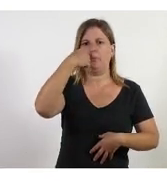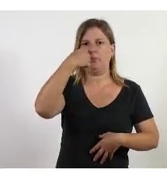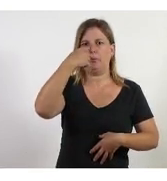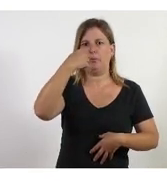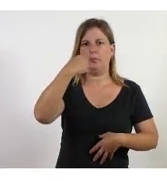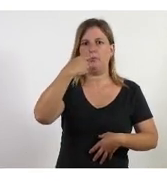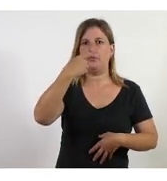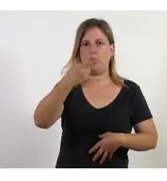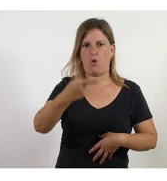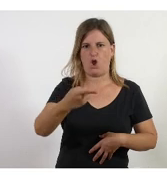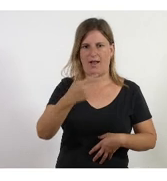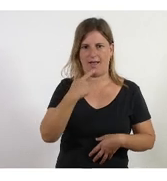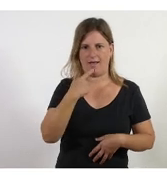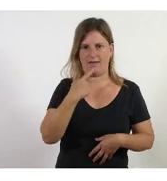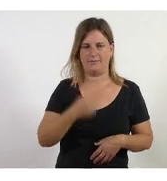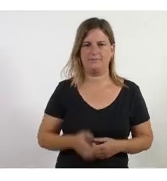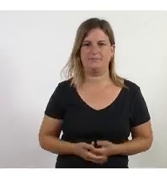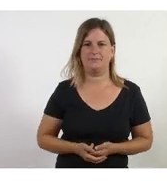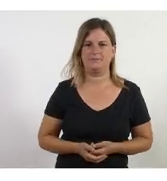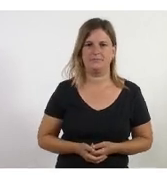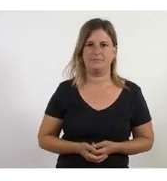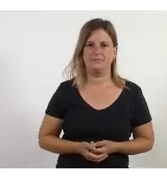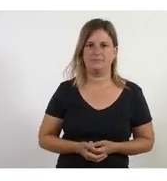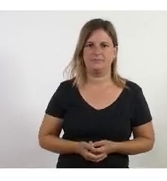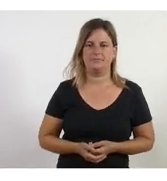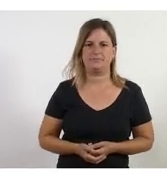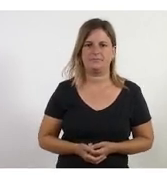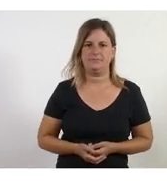vaig traient a l'aire, poquet a poquet, poquet a poquet,